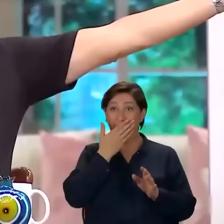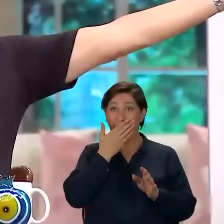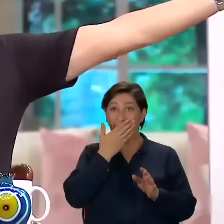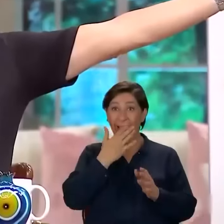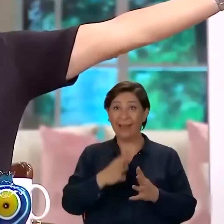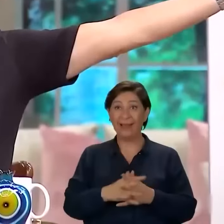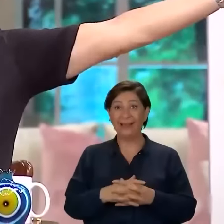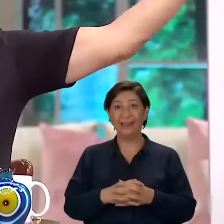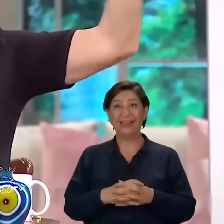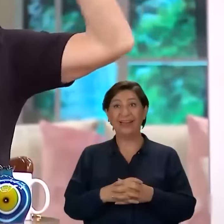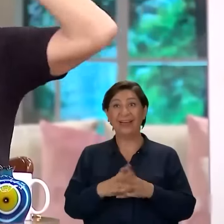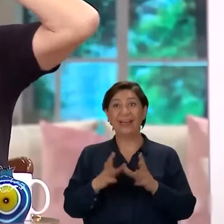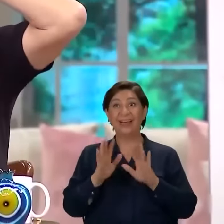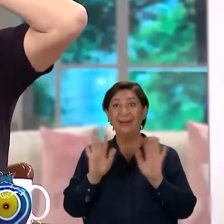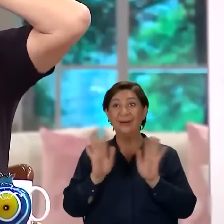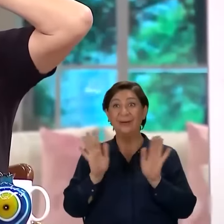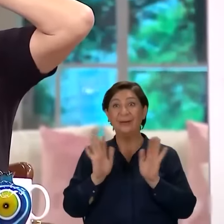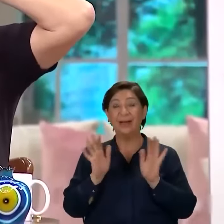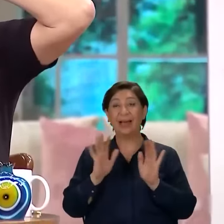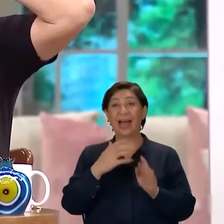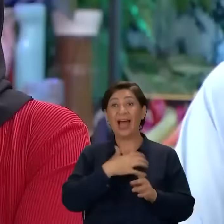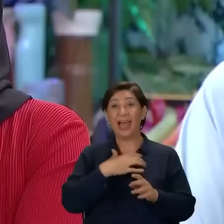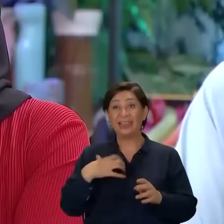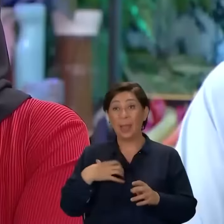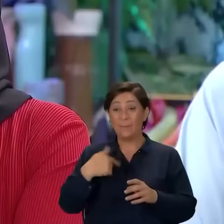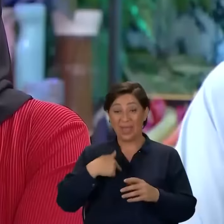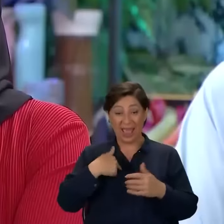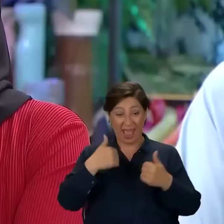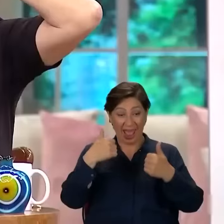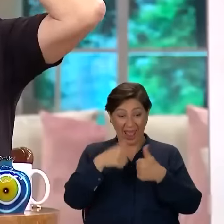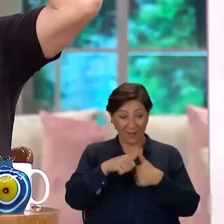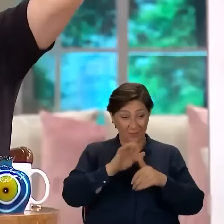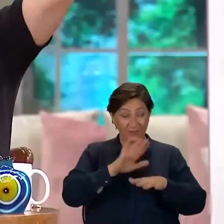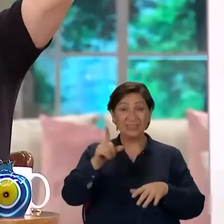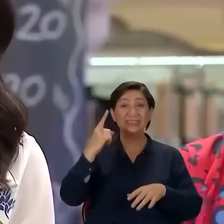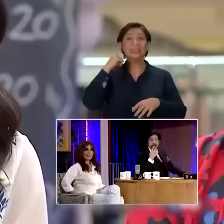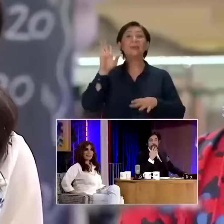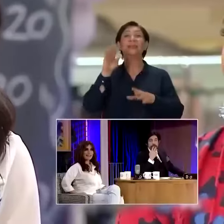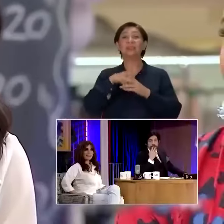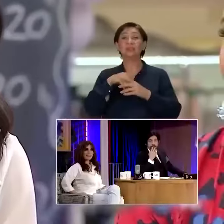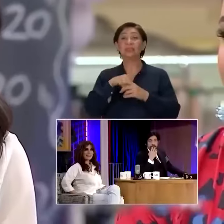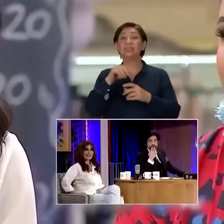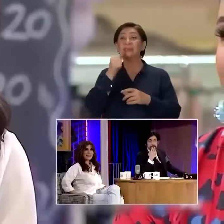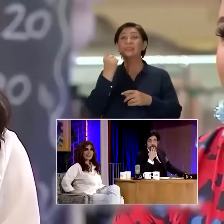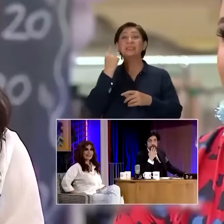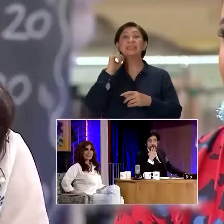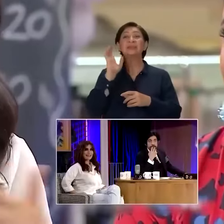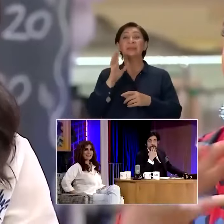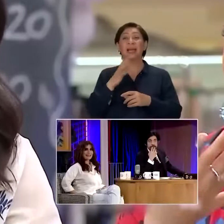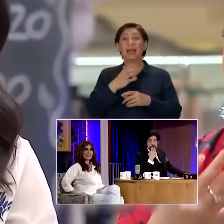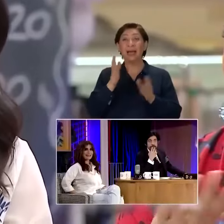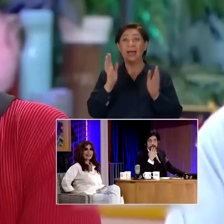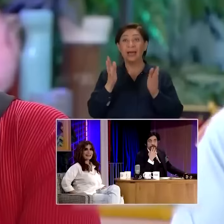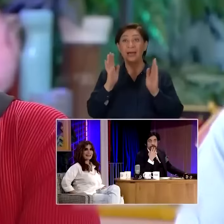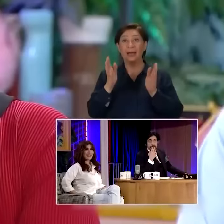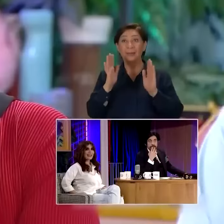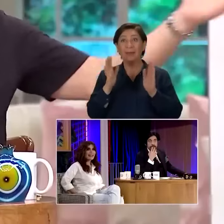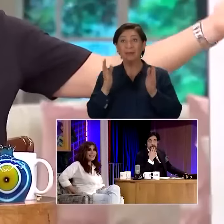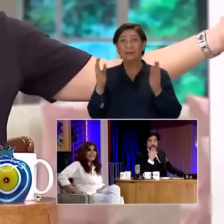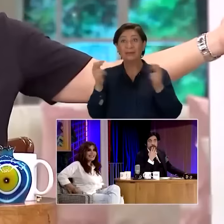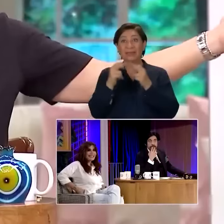ağabey! İddiasına girme. Girme. Anne beni aldıktan sonra seni dinlemediği için demek ki hiçbir şey